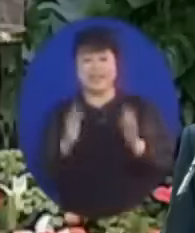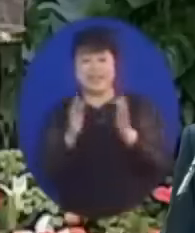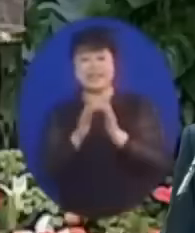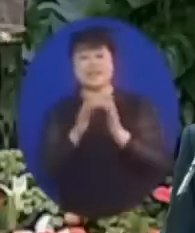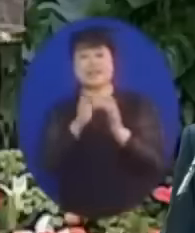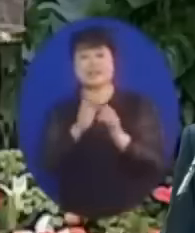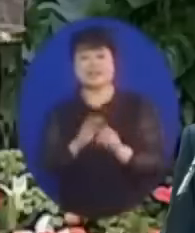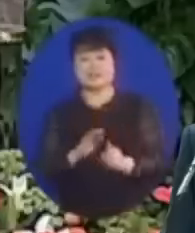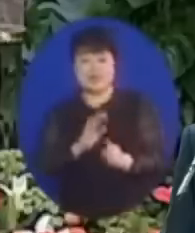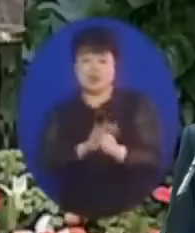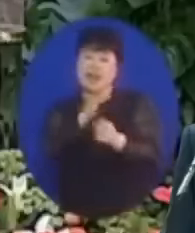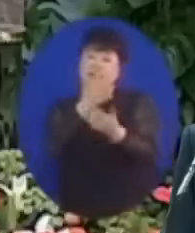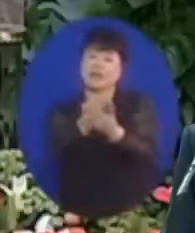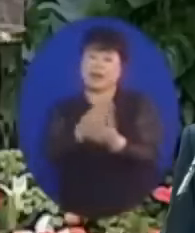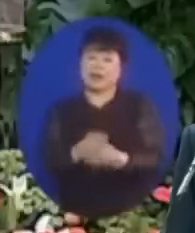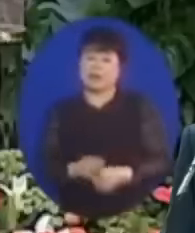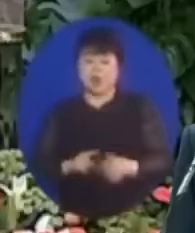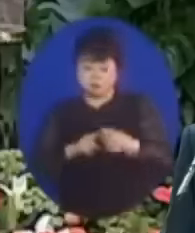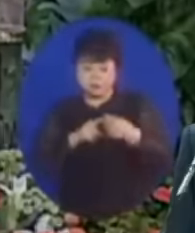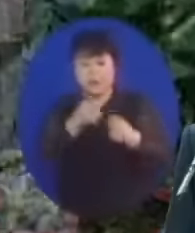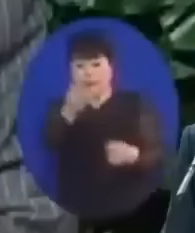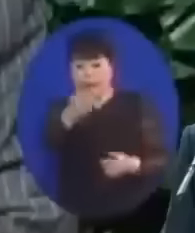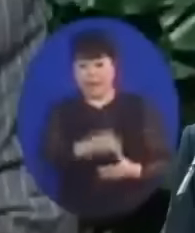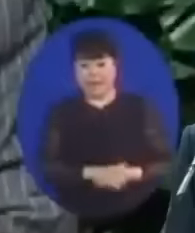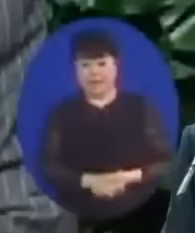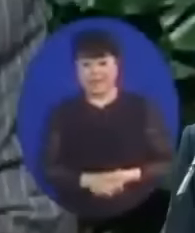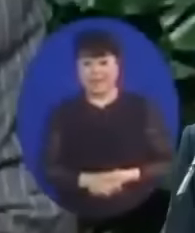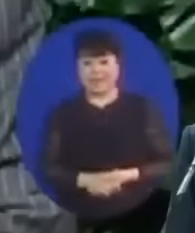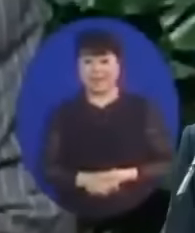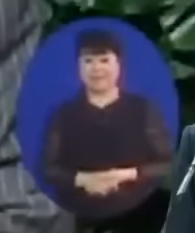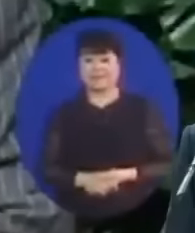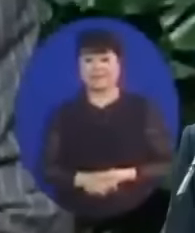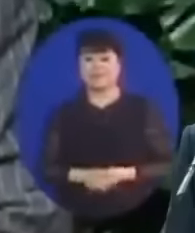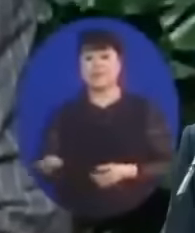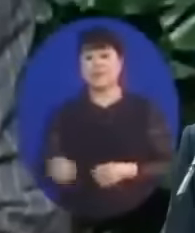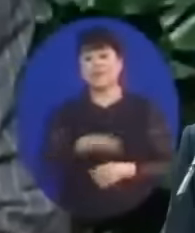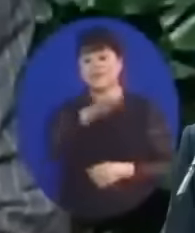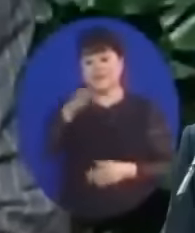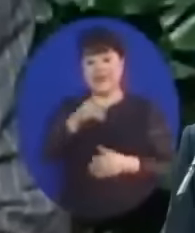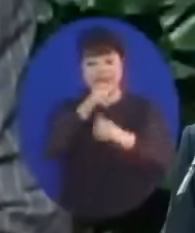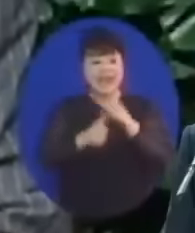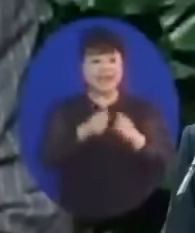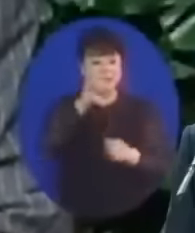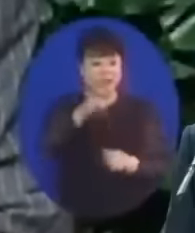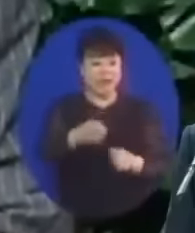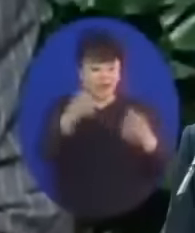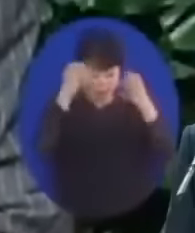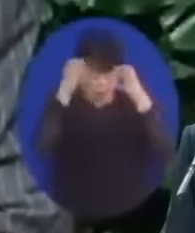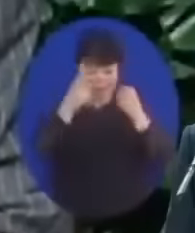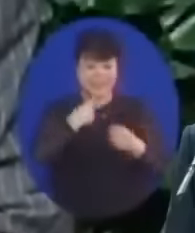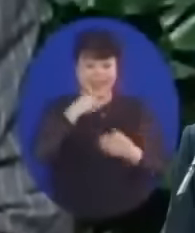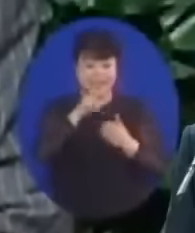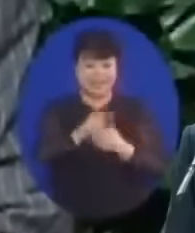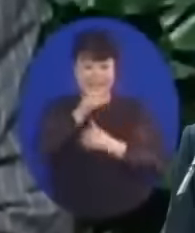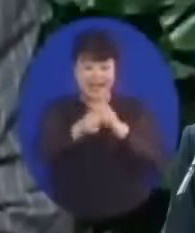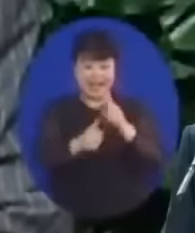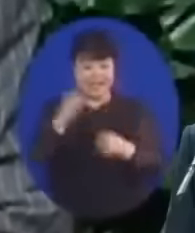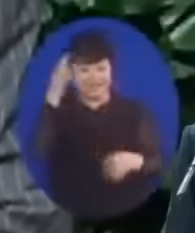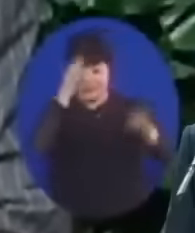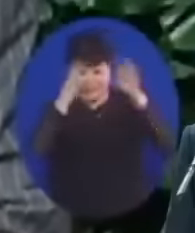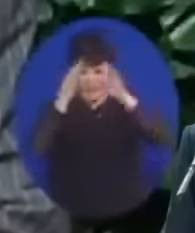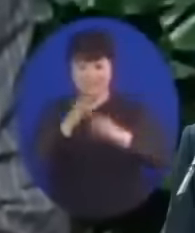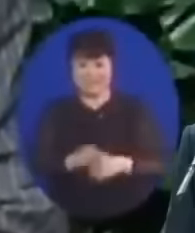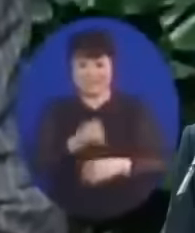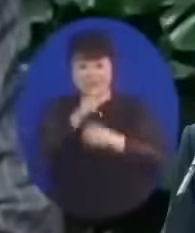인터넷에서 도와달라고 문자도 보내고 그렇게 하는 것입니다. 우리도 하나님 앞에서 고난당하면 하나님을 찾게